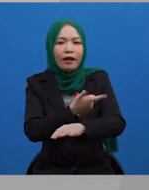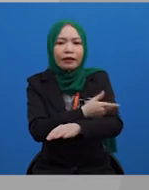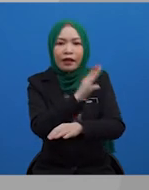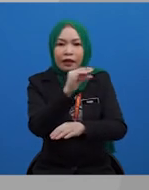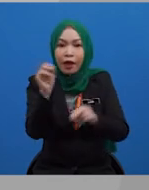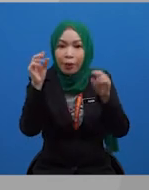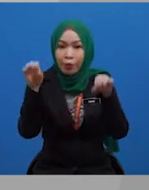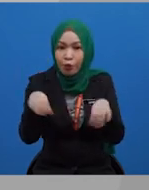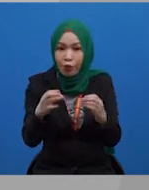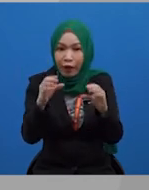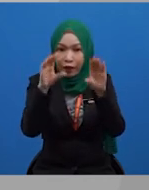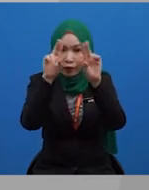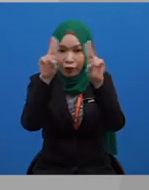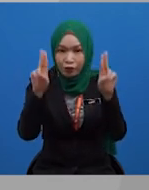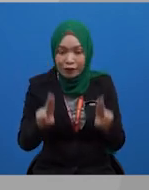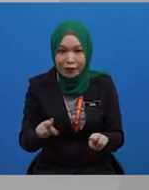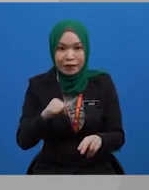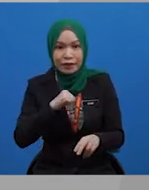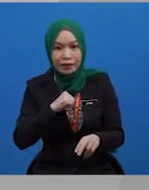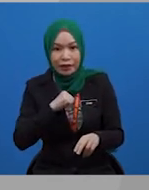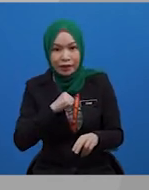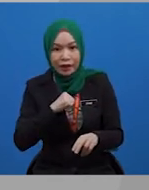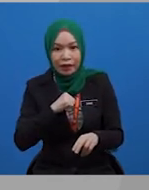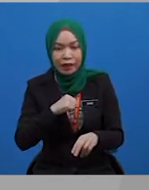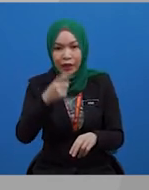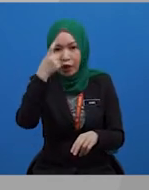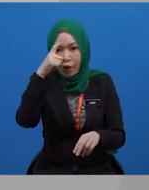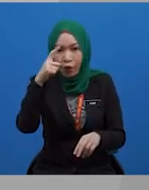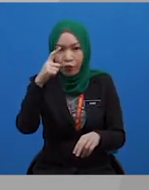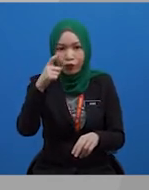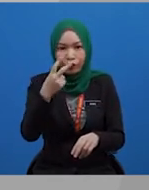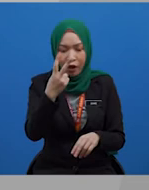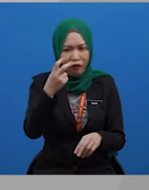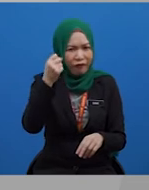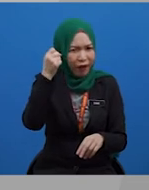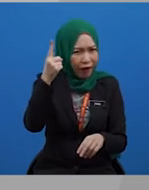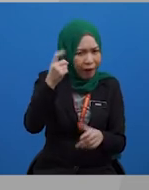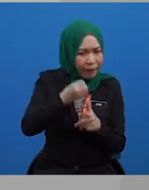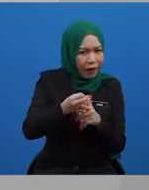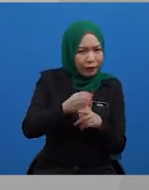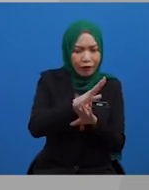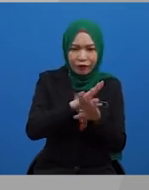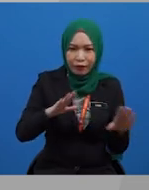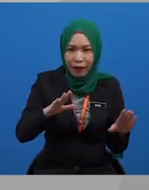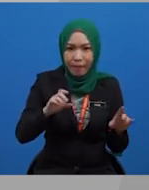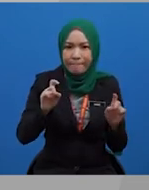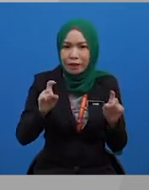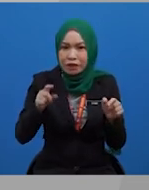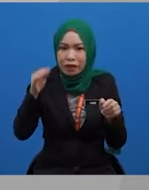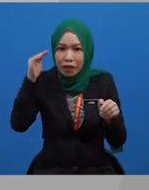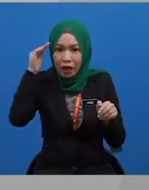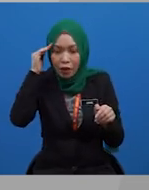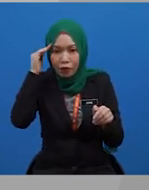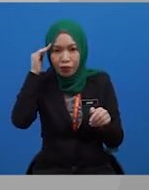uji diri sendiri tahap pemahaman pengetahuan pelajar sendiri. Ingat dan hafal